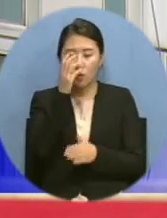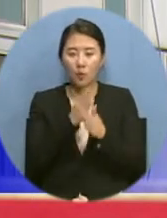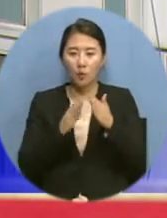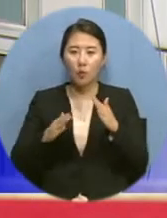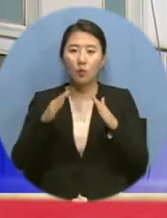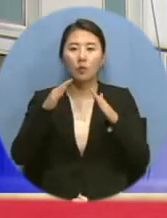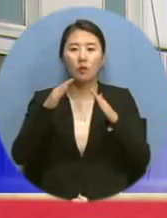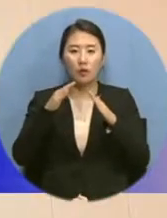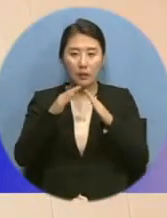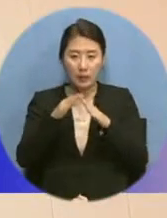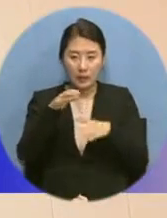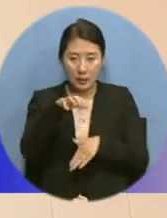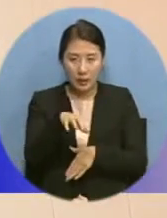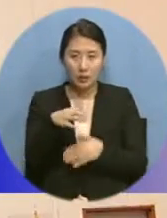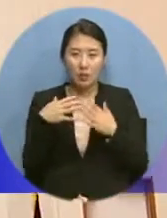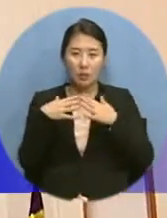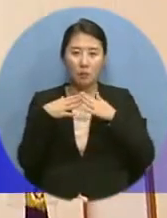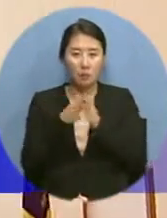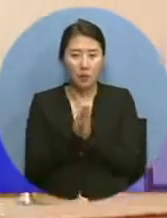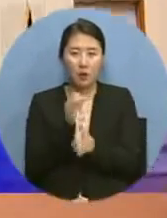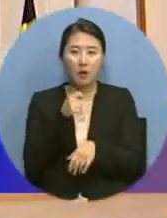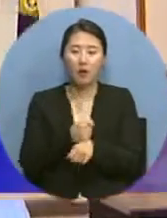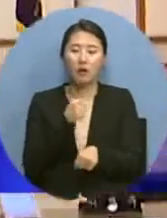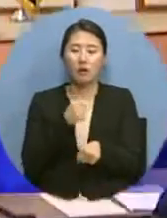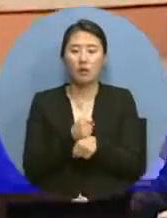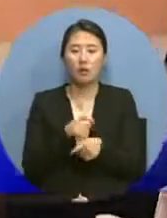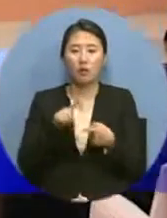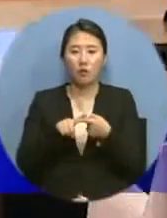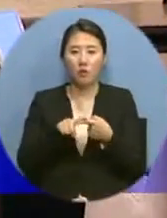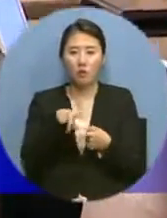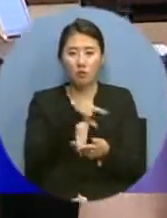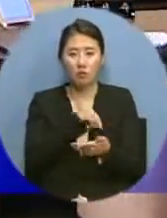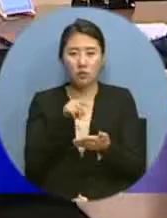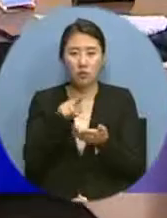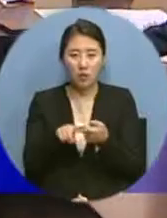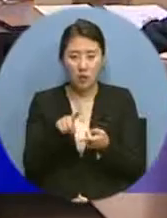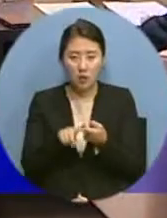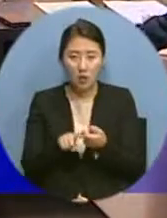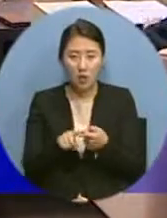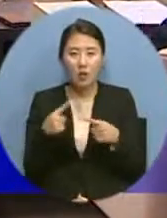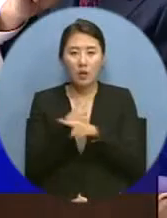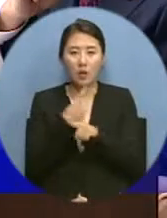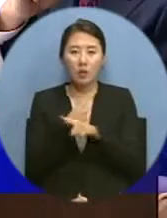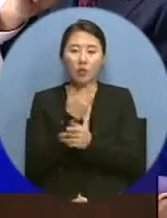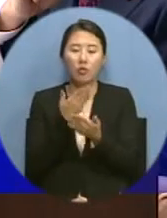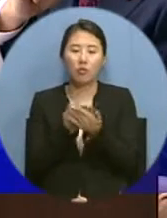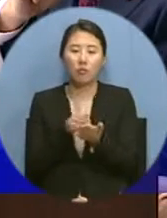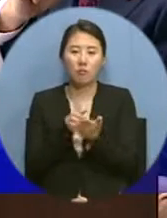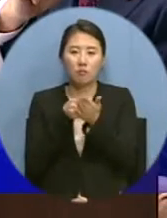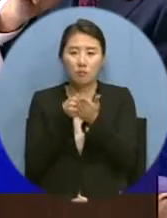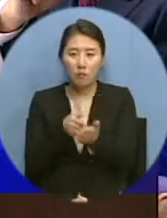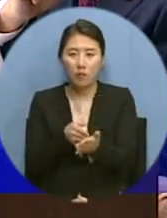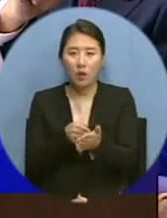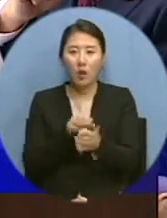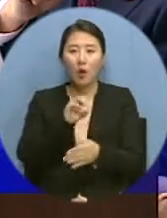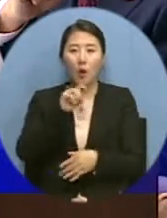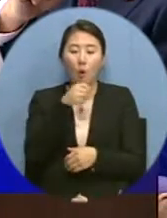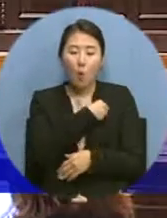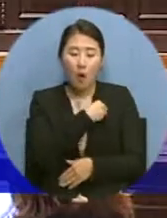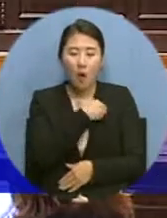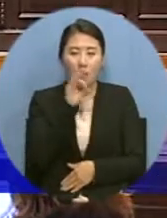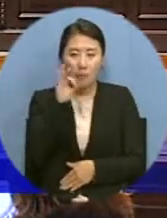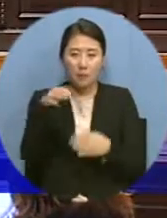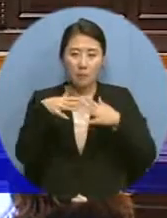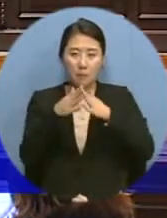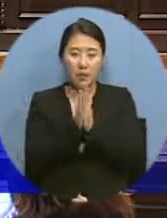수납을 폐지합니다. 성동구의회에서 이 부분을 문제 삼아 개선을 요구하는 등 연회비 제도를 폐지하라는